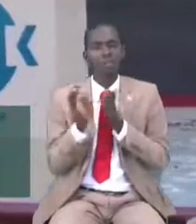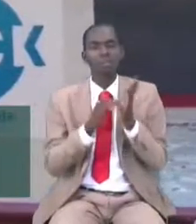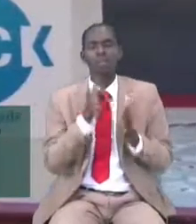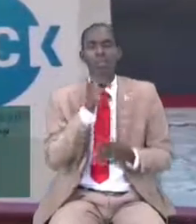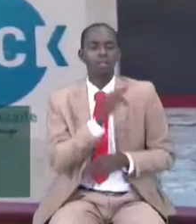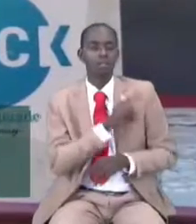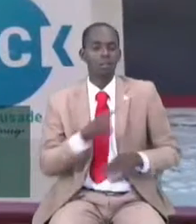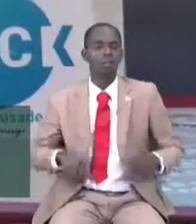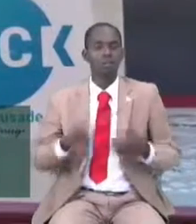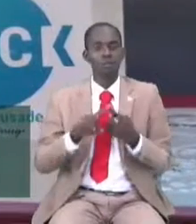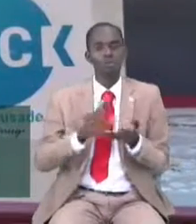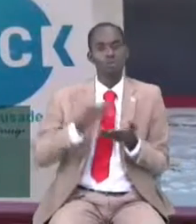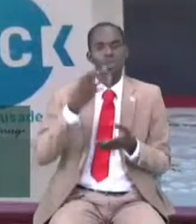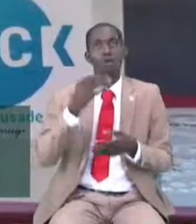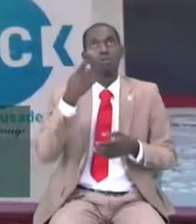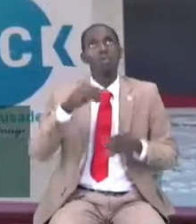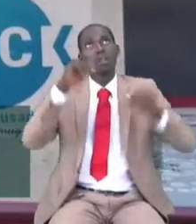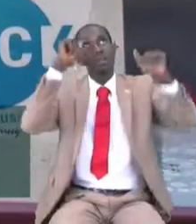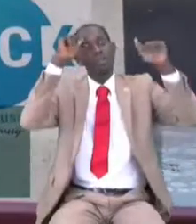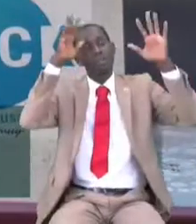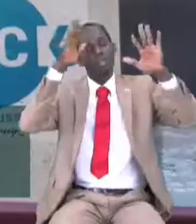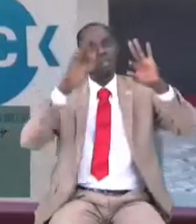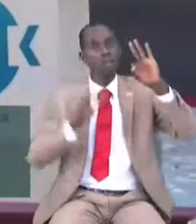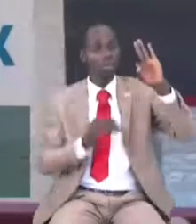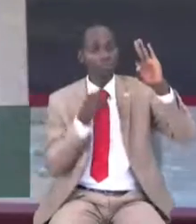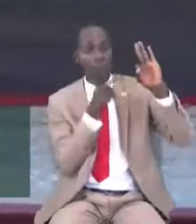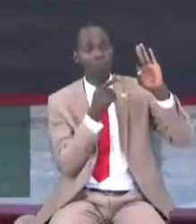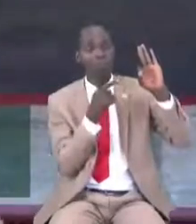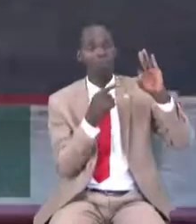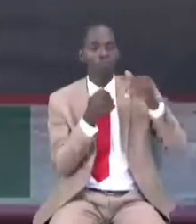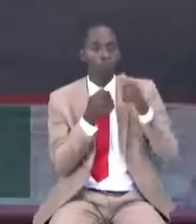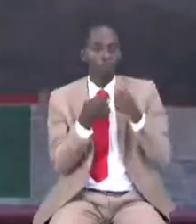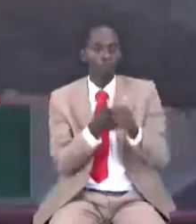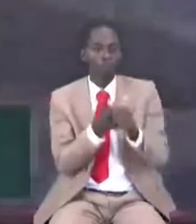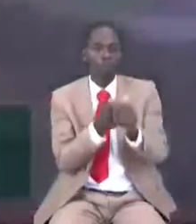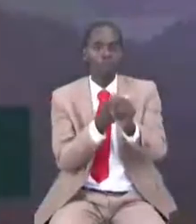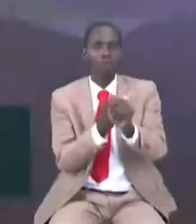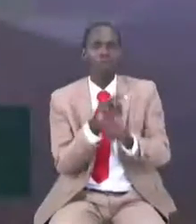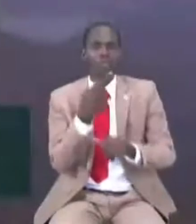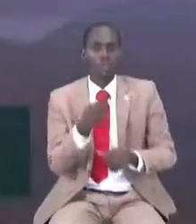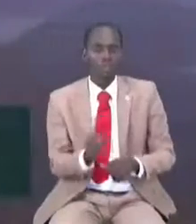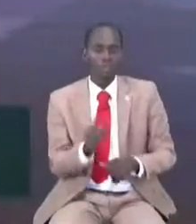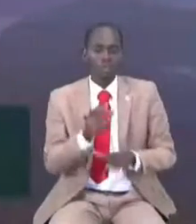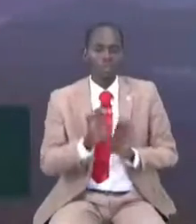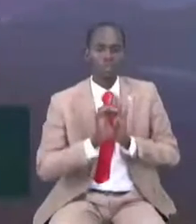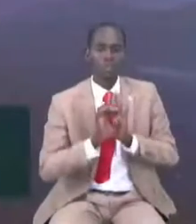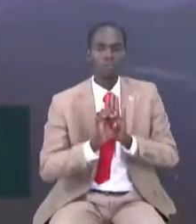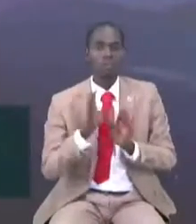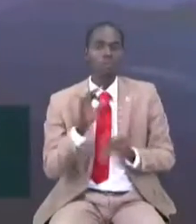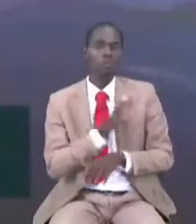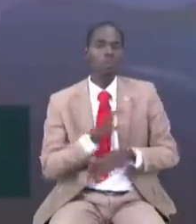C'est suivre les empreintes ou les pas de Christ. Vous allez à gauche, regardez Jésus-Christ, le chef et